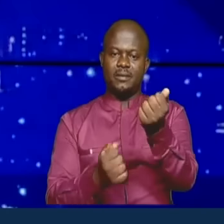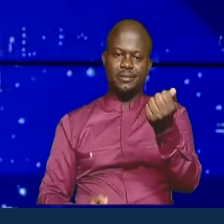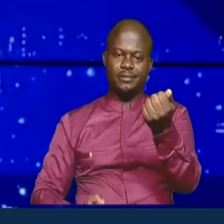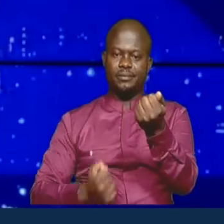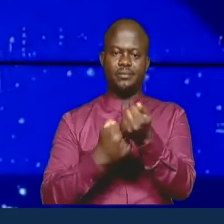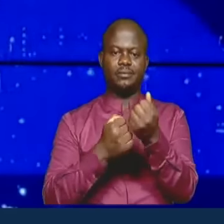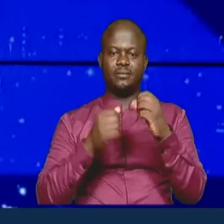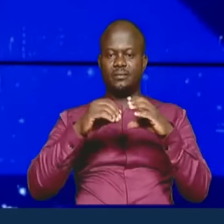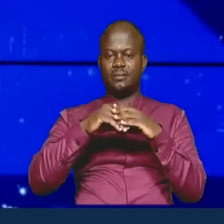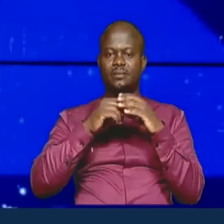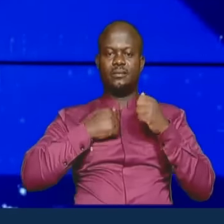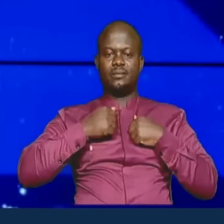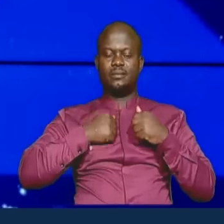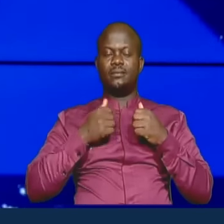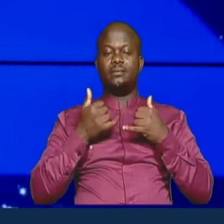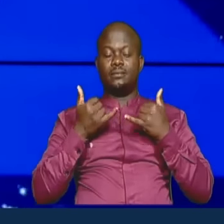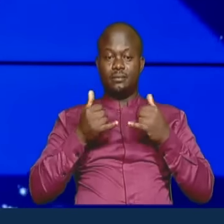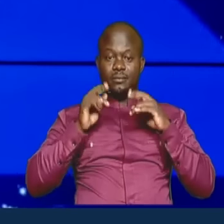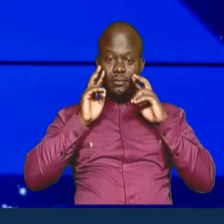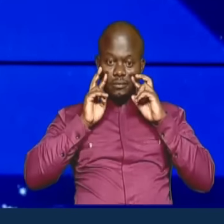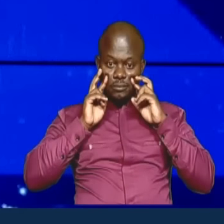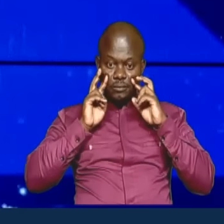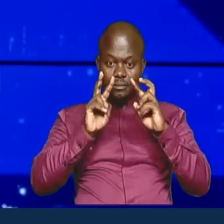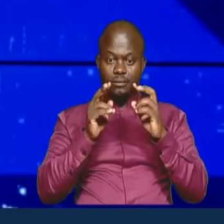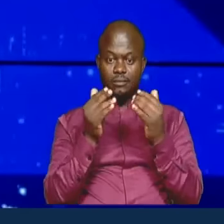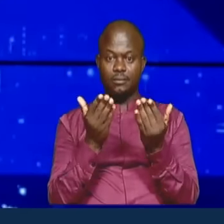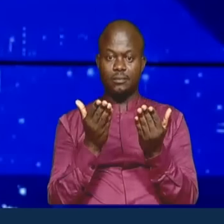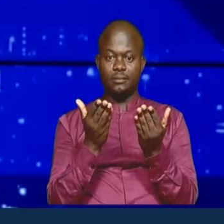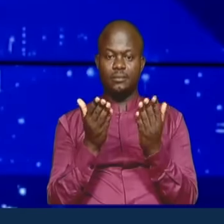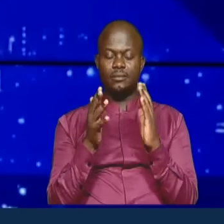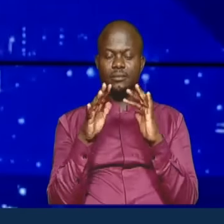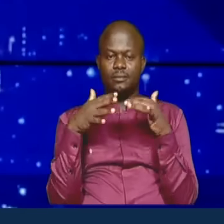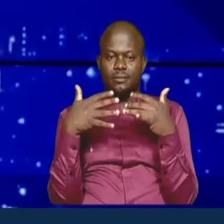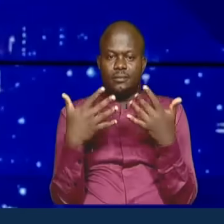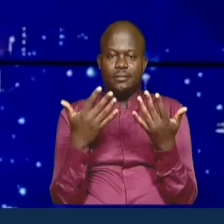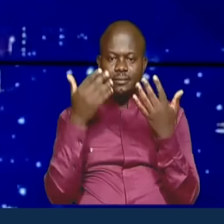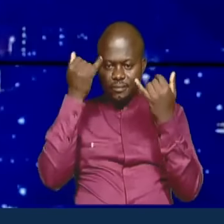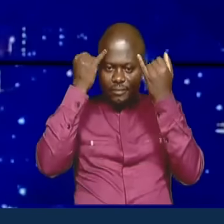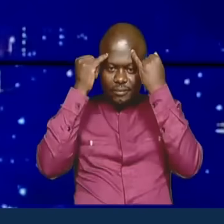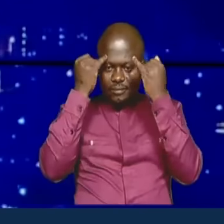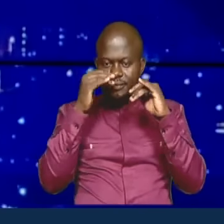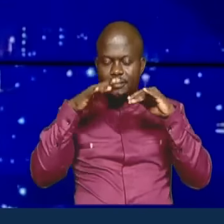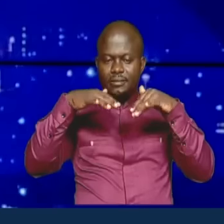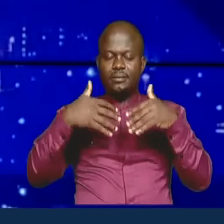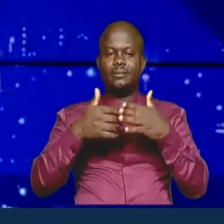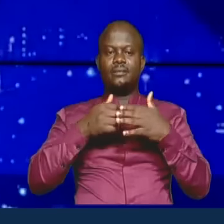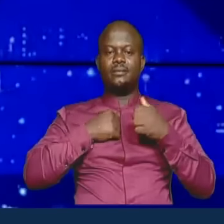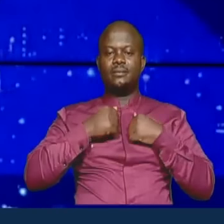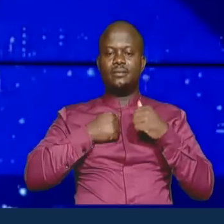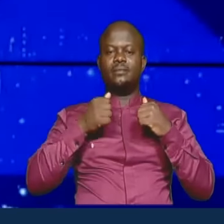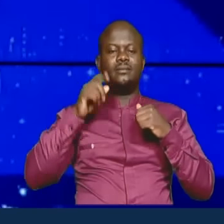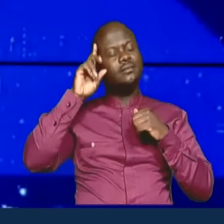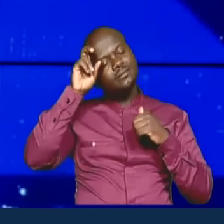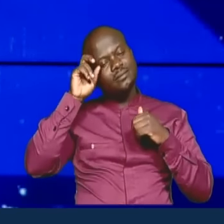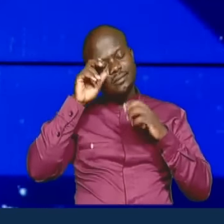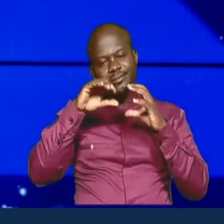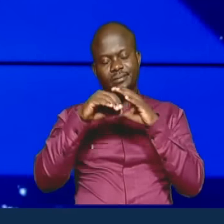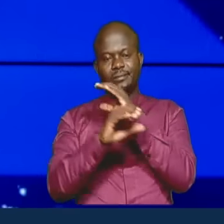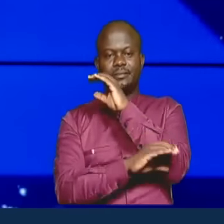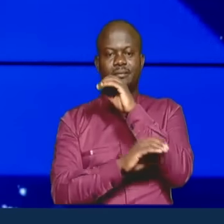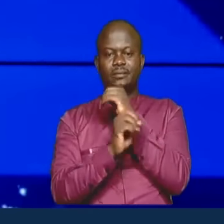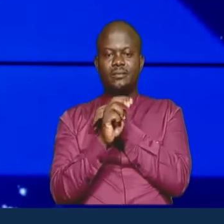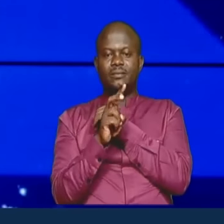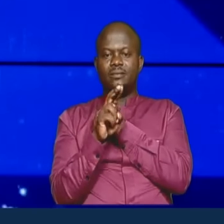Rwanda Amavubi, nk'uko tujya kubikurikirana muri ino nkuru mukumva ibitekerezo ndetse n'uko abanyarwanda bumva ikipe y'igihugu Amavubi